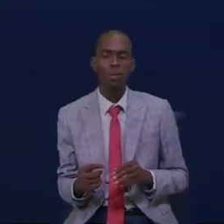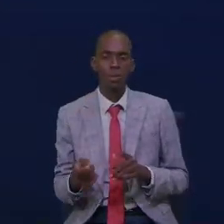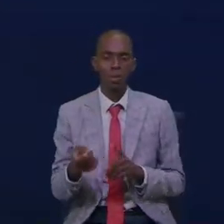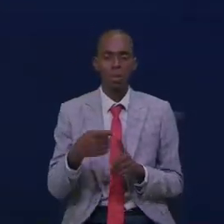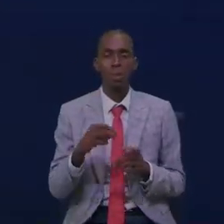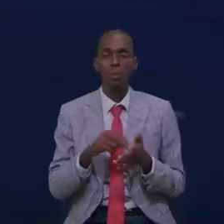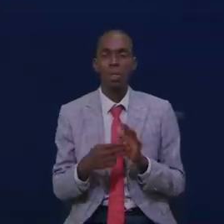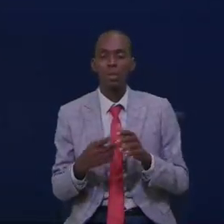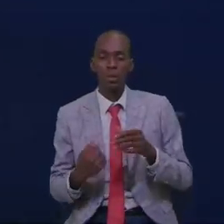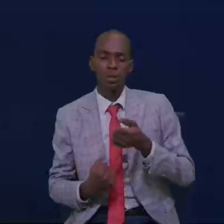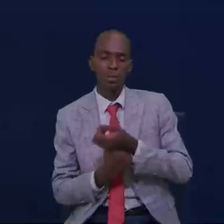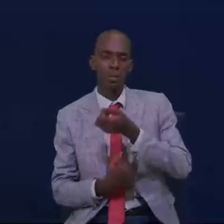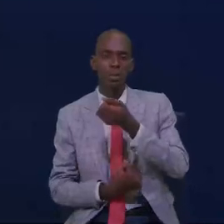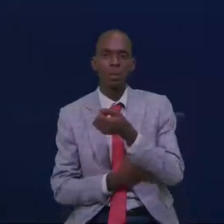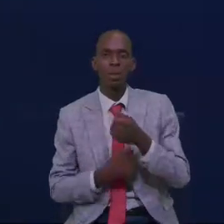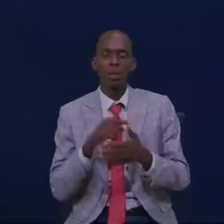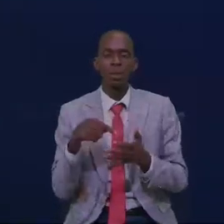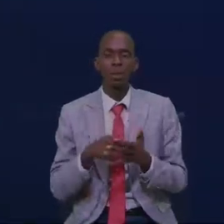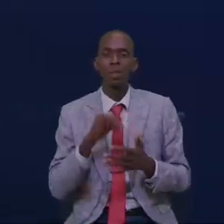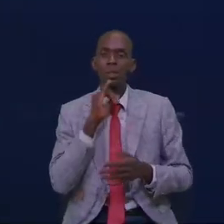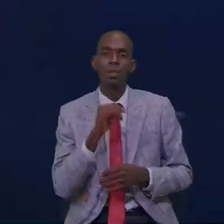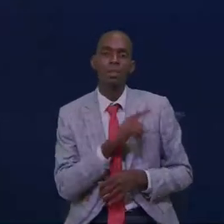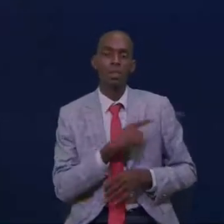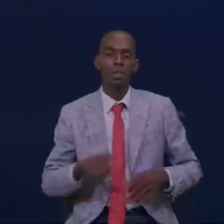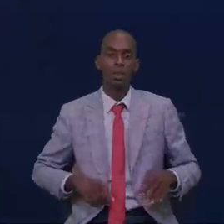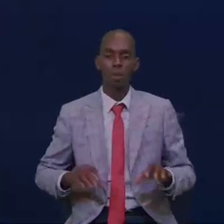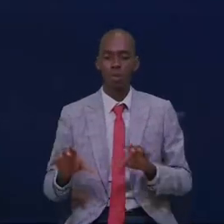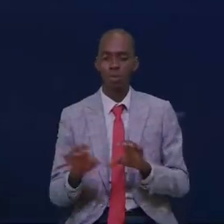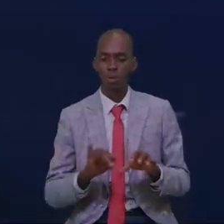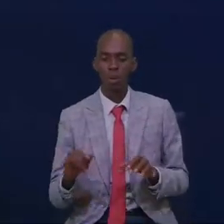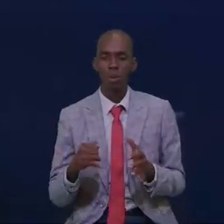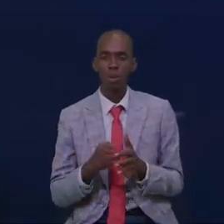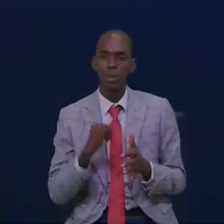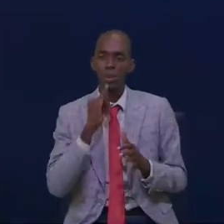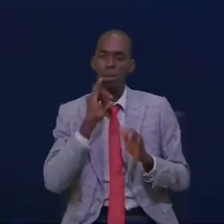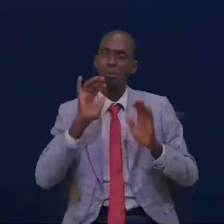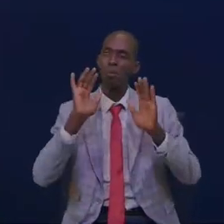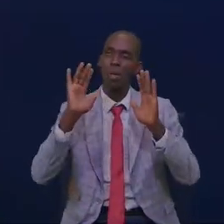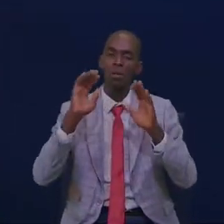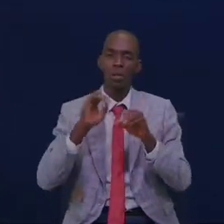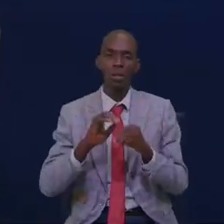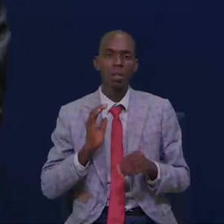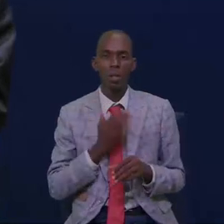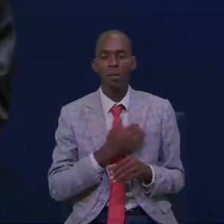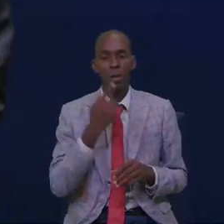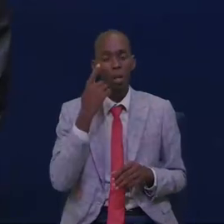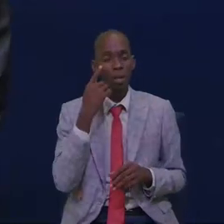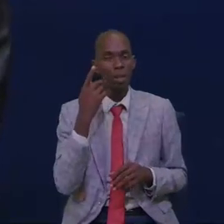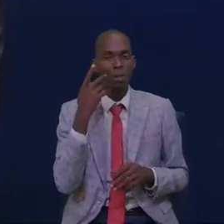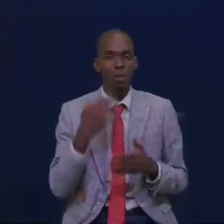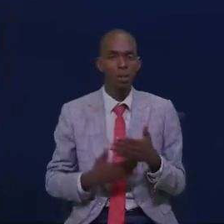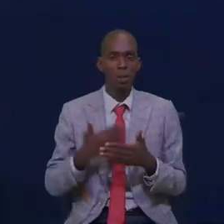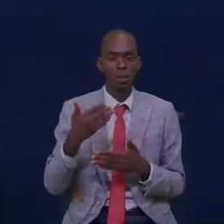l'angle. C'est de cela que cela est venu. C'est du Seigneur que cela est venu. Et c'est merveilleux à nos